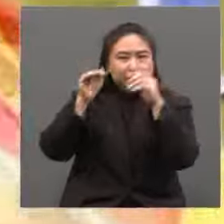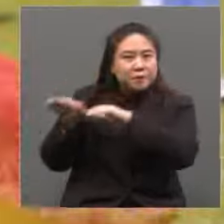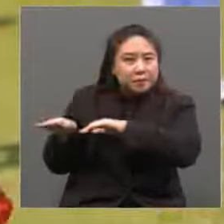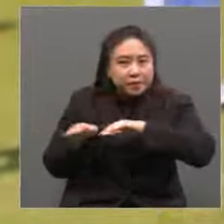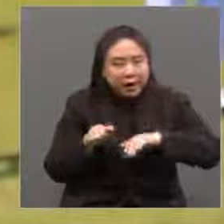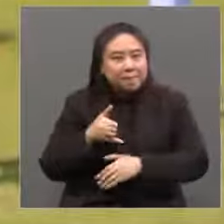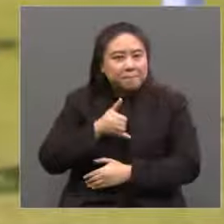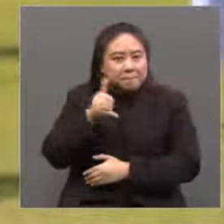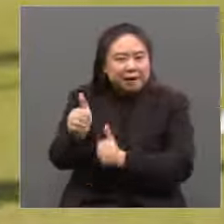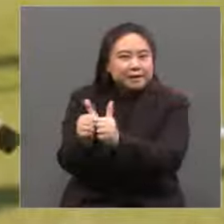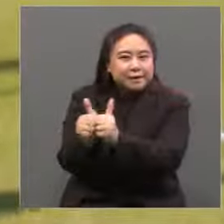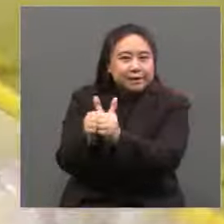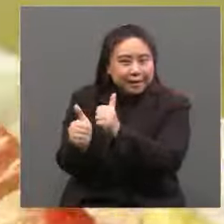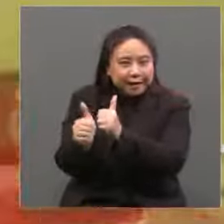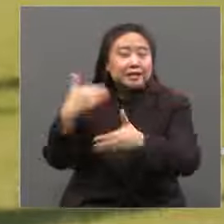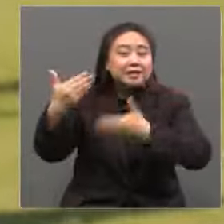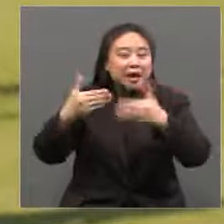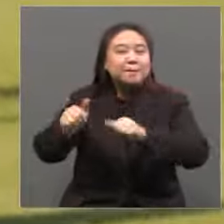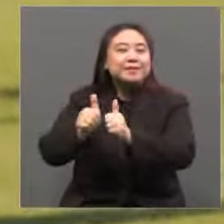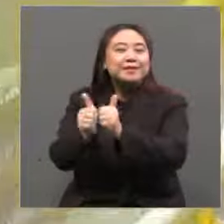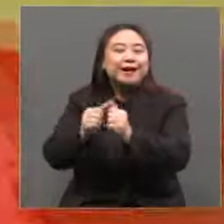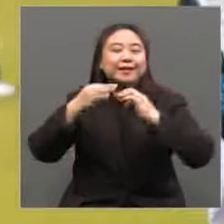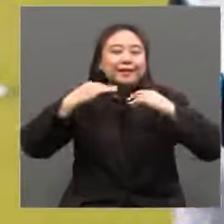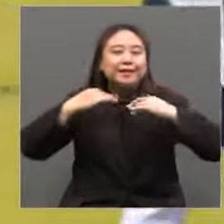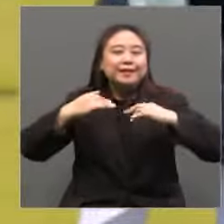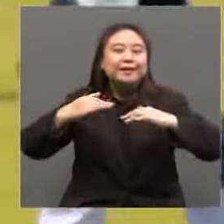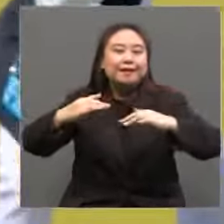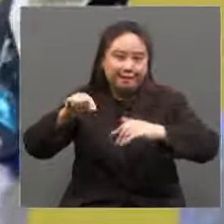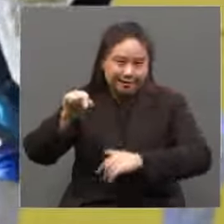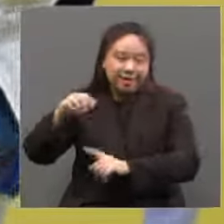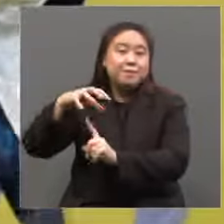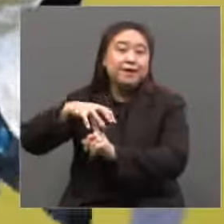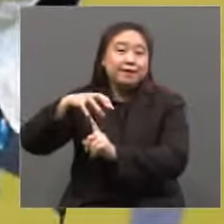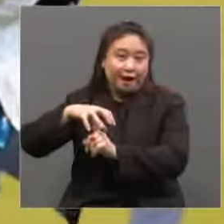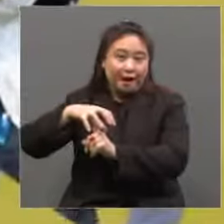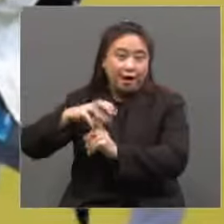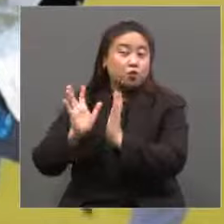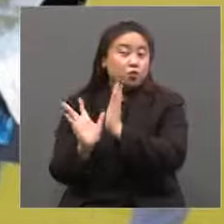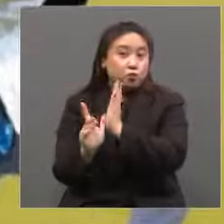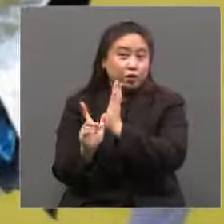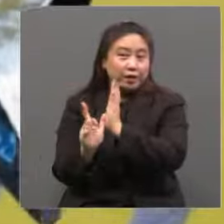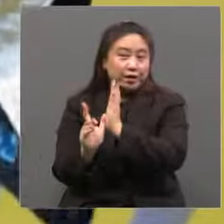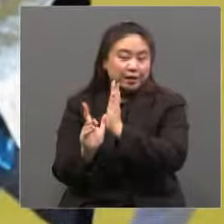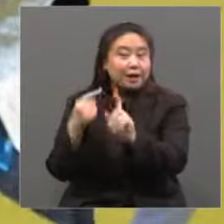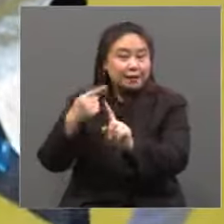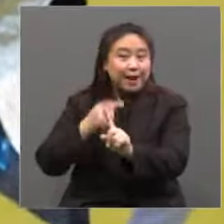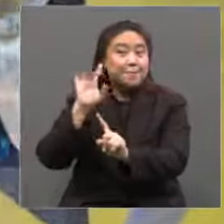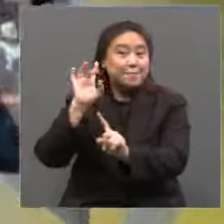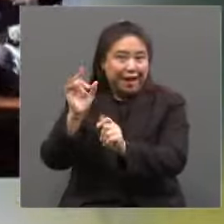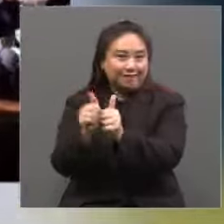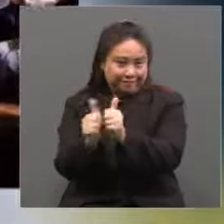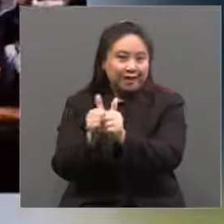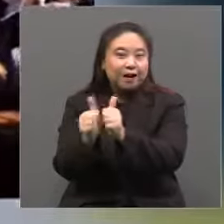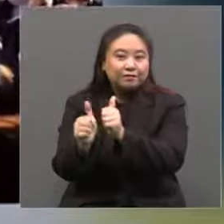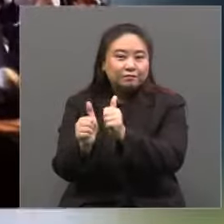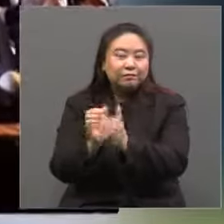องกันแชมป์ในกิจกรรมดนตรีบนชายหาด Music on the Beach ที่พัทยาจังหวัดชลบุรีในเดือนสิงหาคมนี้